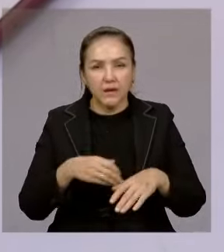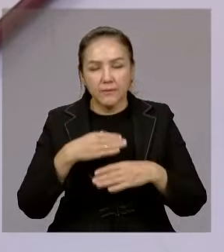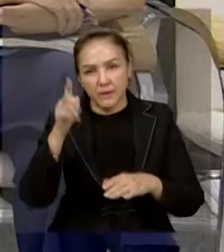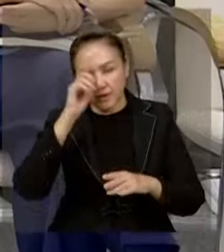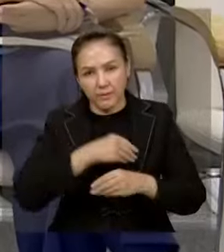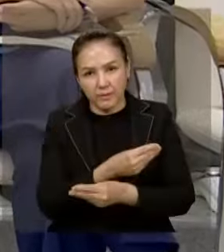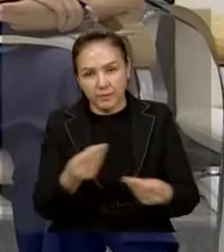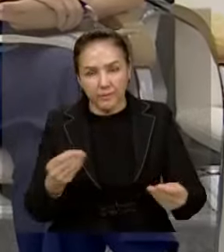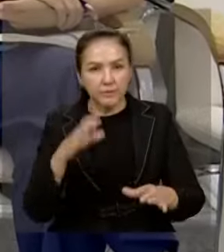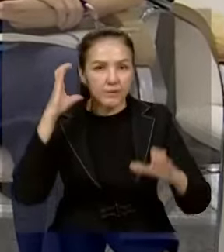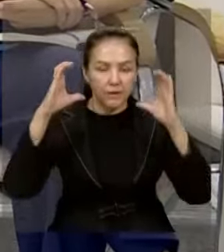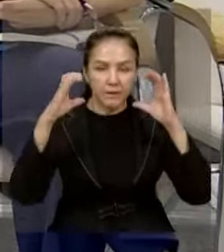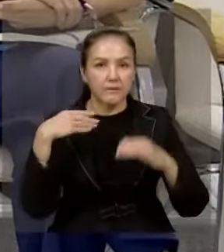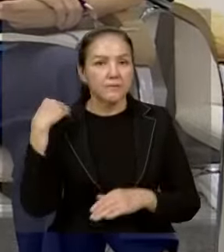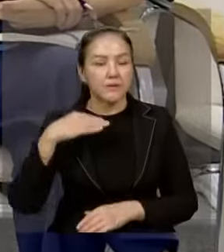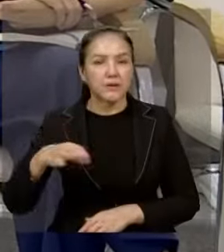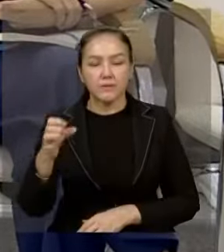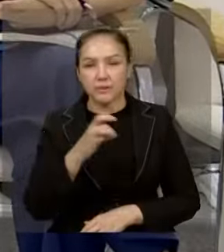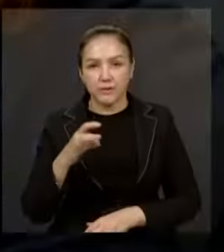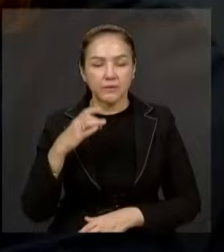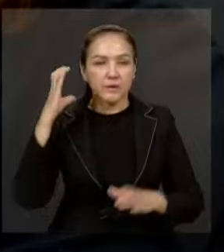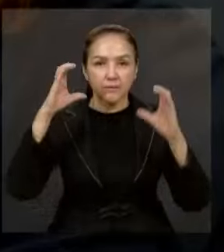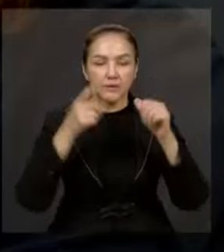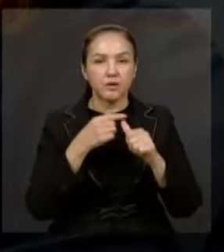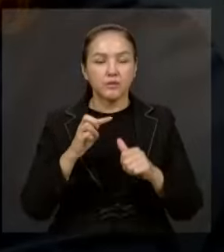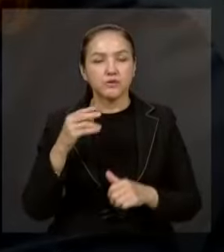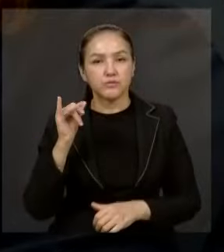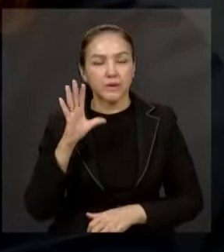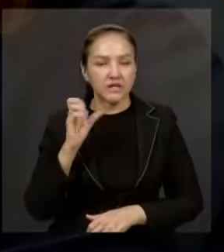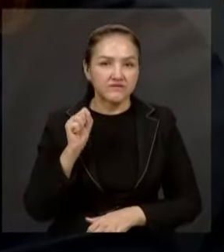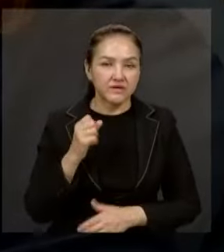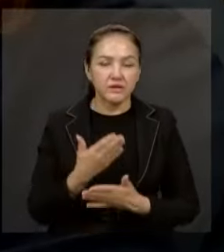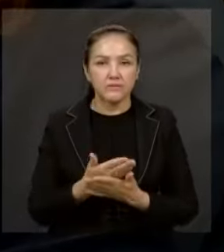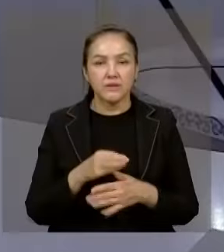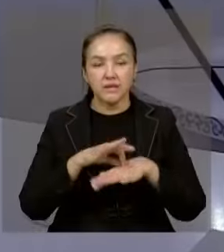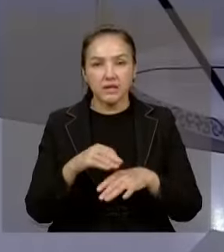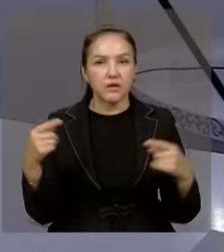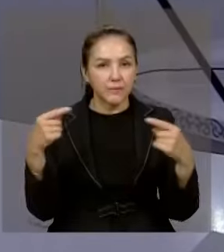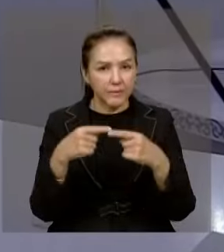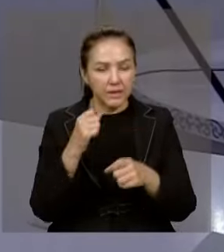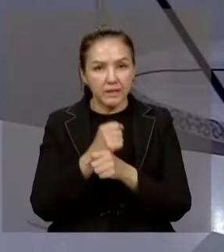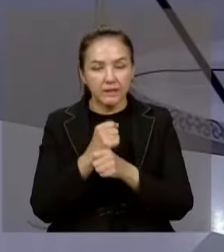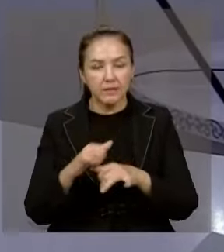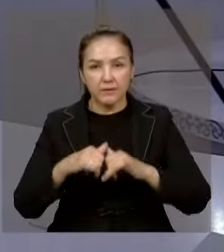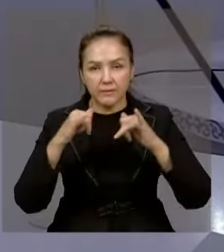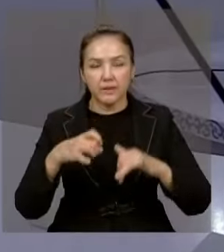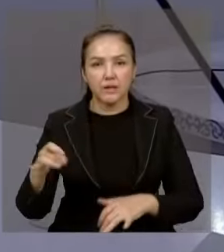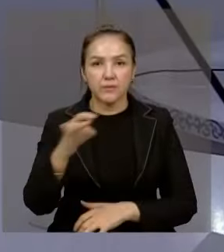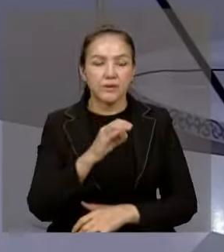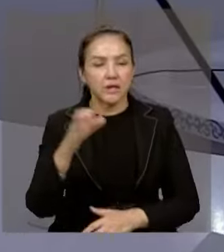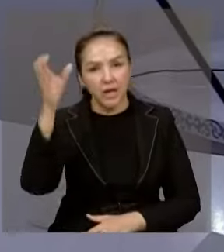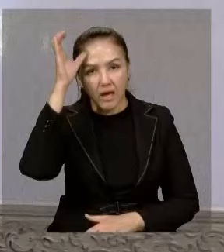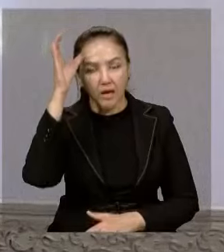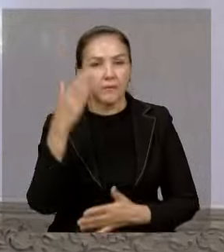средства по всем вузам в актюбинском региональном университете имени кудо бергена Жубанова идёт конкретная работа по развитию региональной